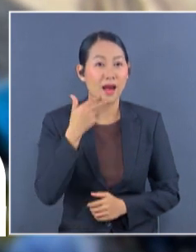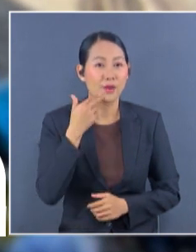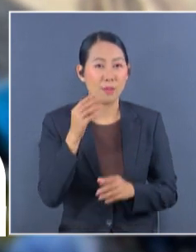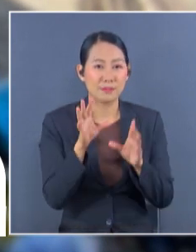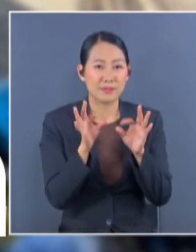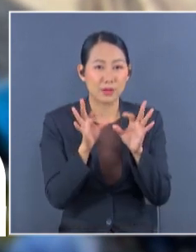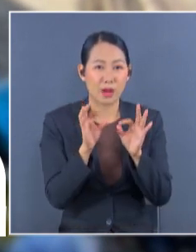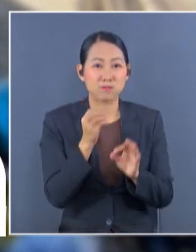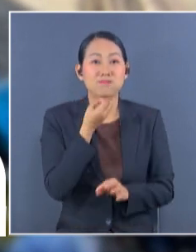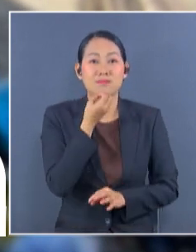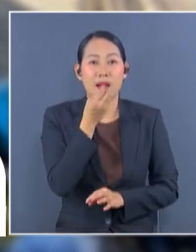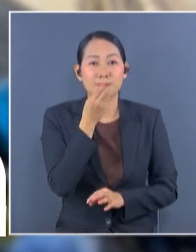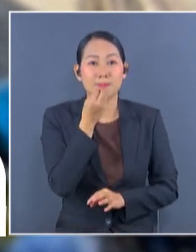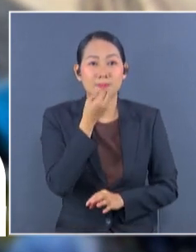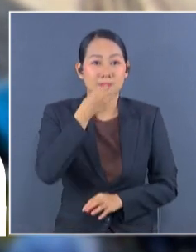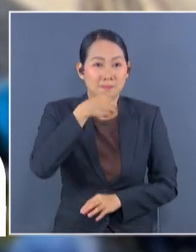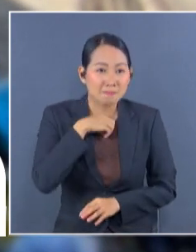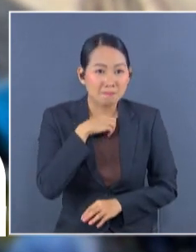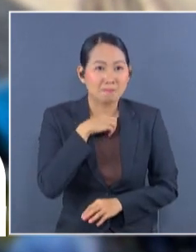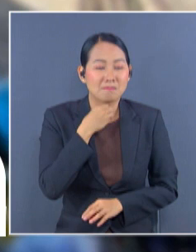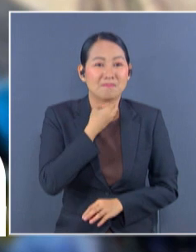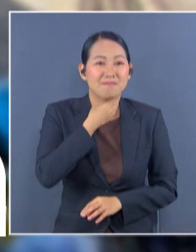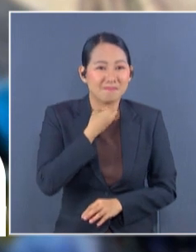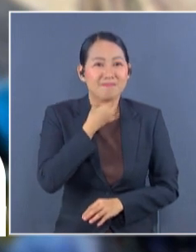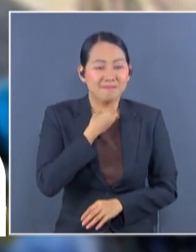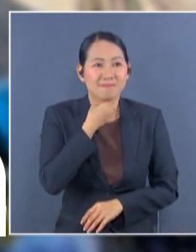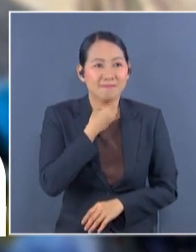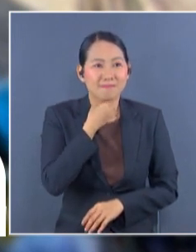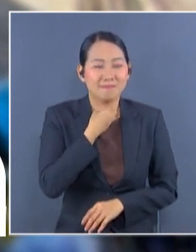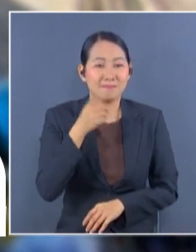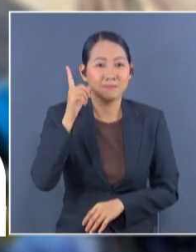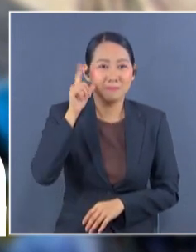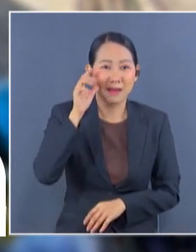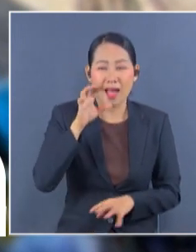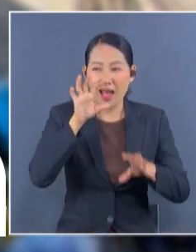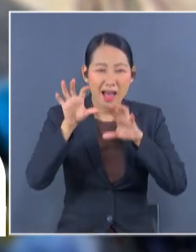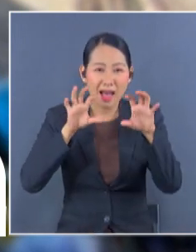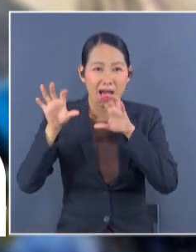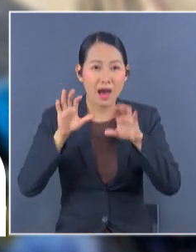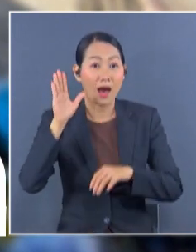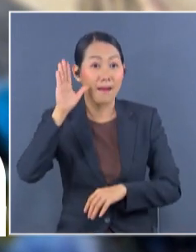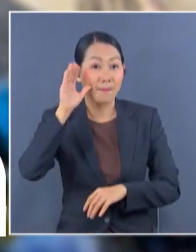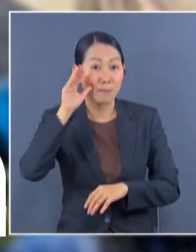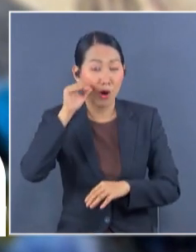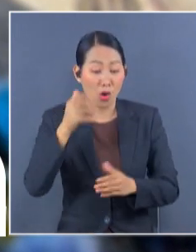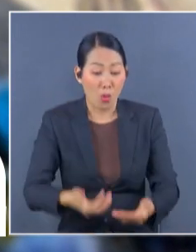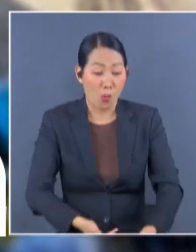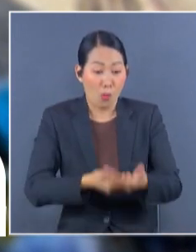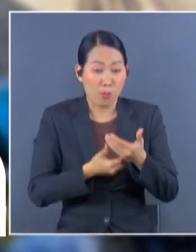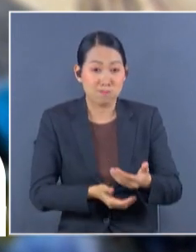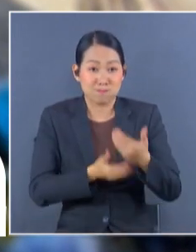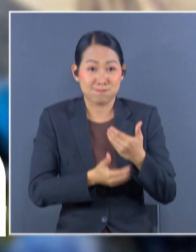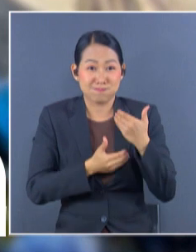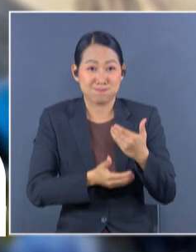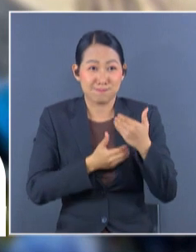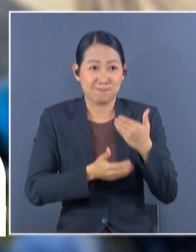แม่ถึงกับร้องเสียงหลงเลยครับทำอะไรไม่ถูกครับคุณผู้ชมครับฝ่ายคุณพ่อรีบเข้ามาอุ้มพยายามกระทุ้งให้ลูกชายสำลักขนมออกมา